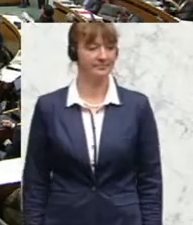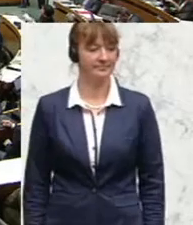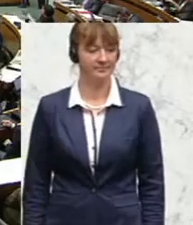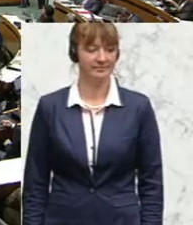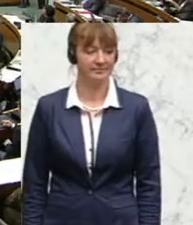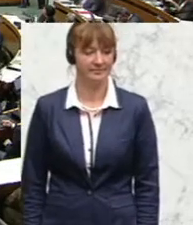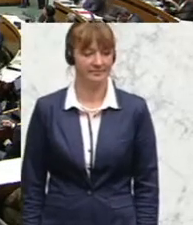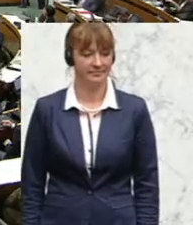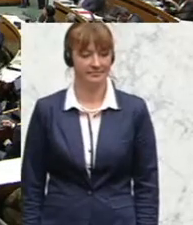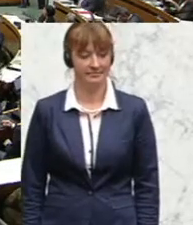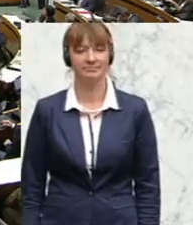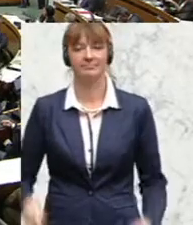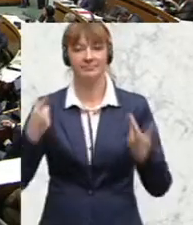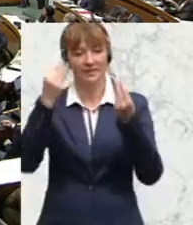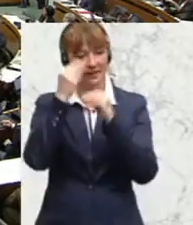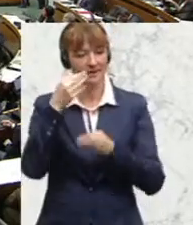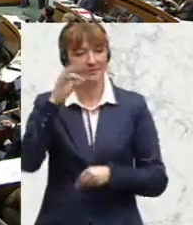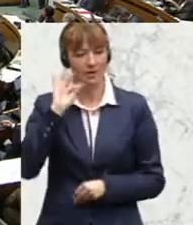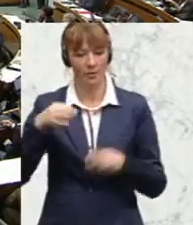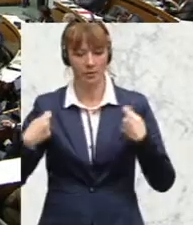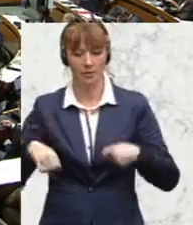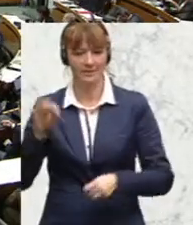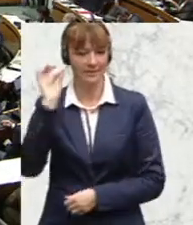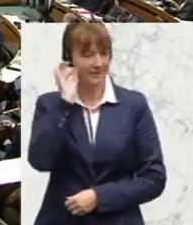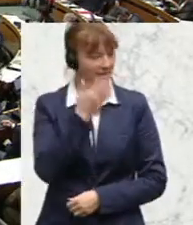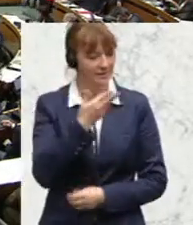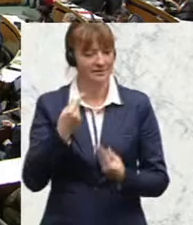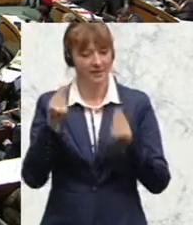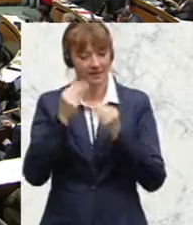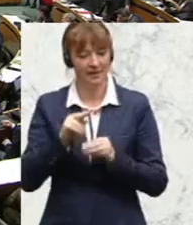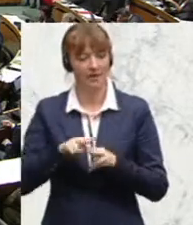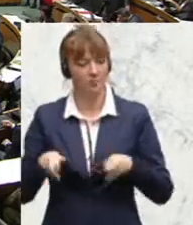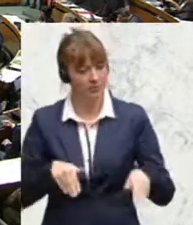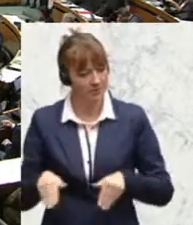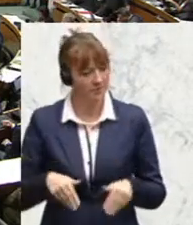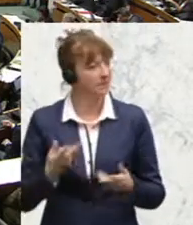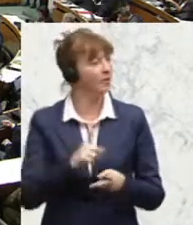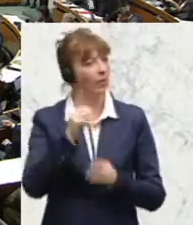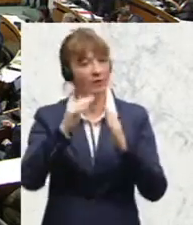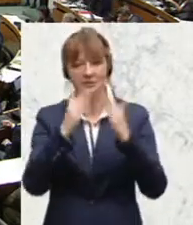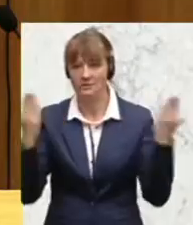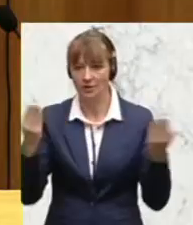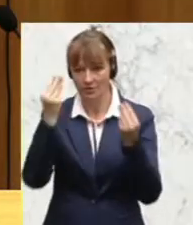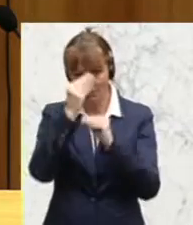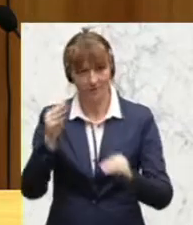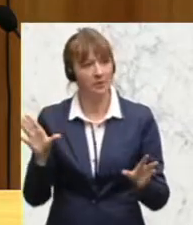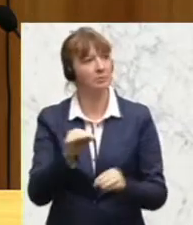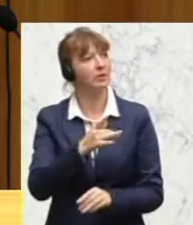Michaela Steinhauser, Justizsprecherin der ÖVP. Sehr geehrte Frau Präsidentin, sehr geehrter Bundesminister, Hohes Haus, geschätzte Mitbürgerinnen und Mitbürger.